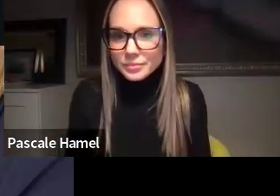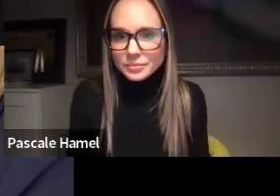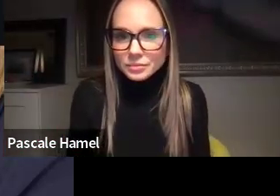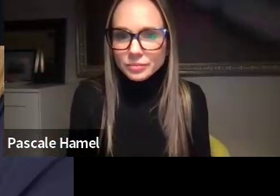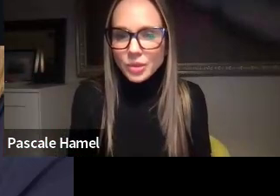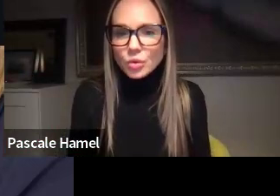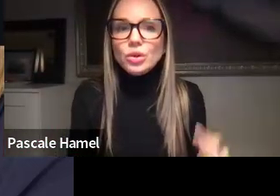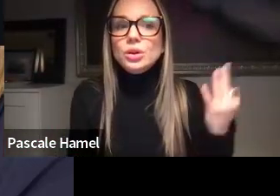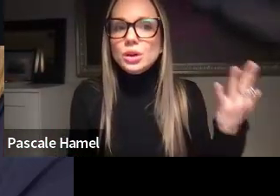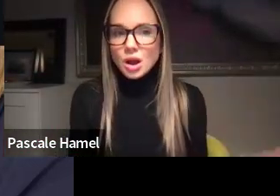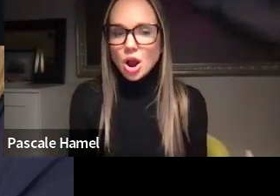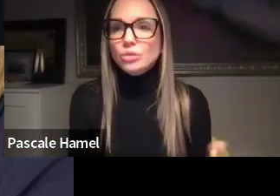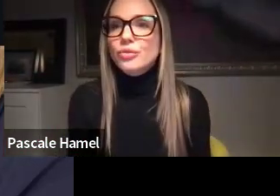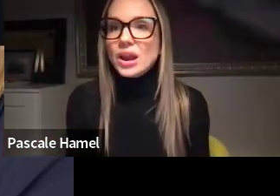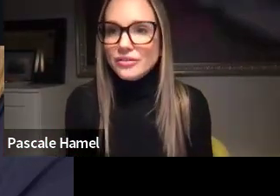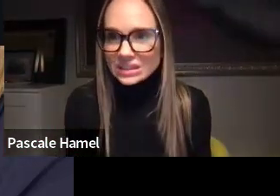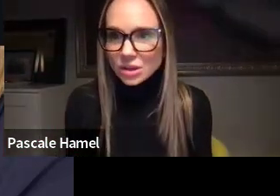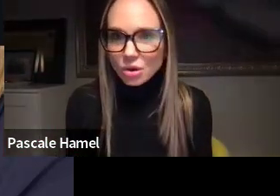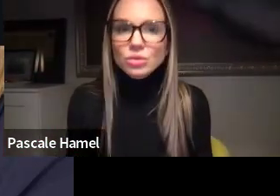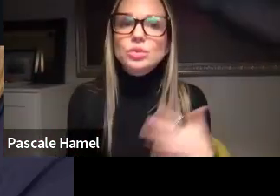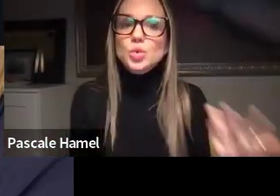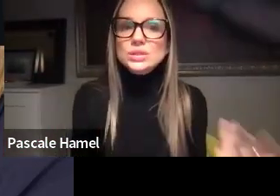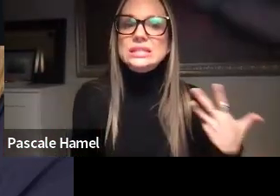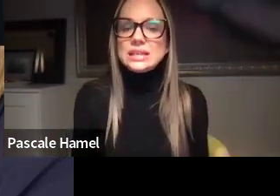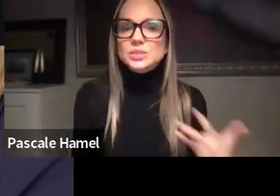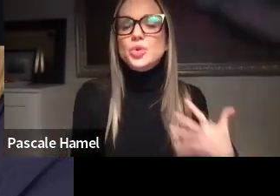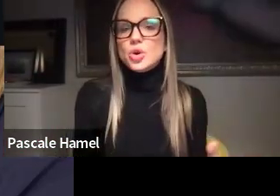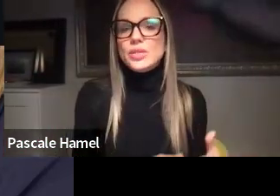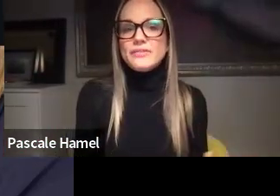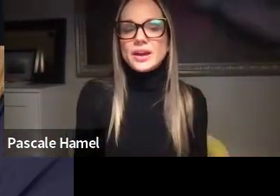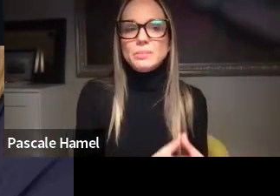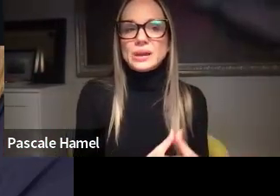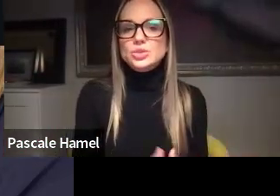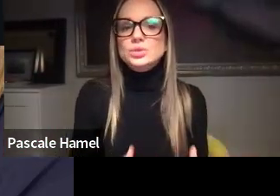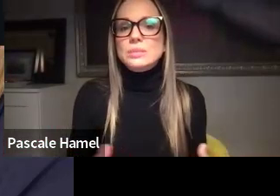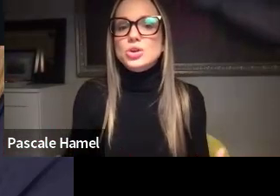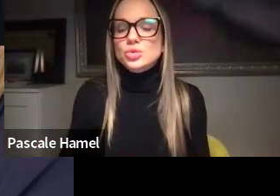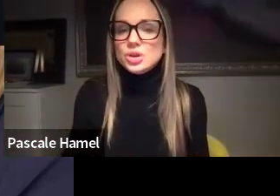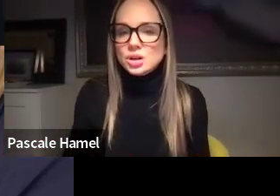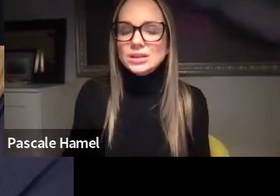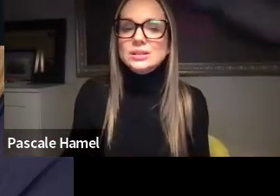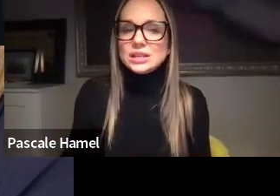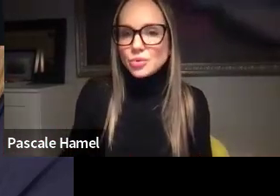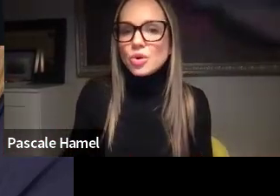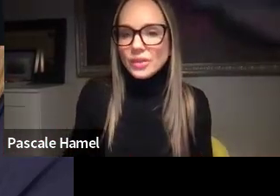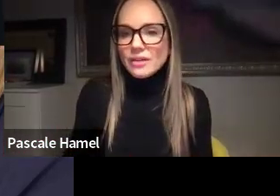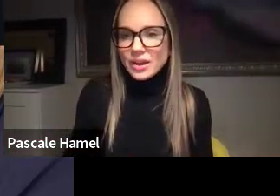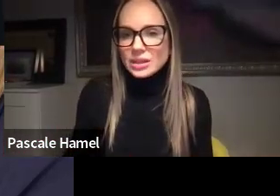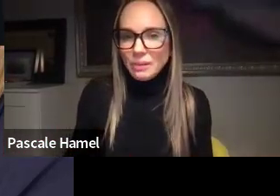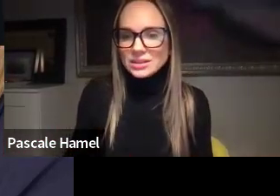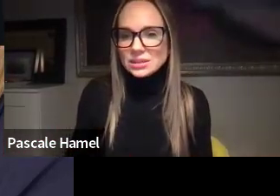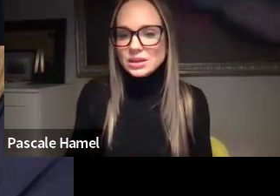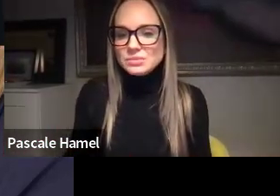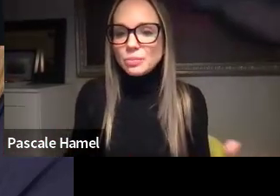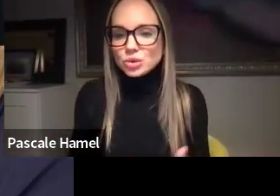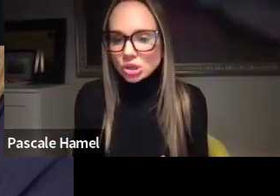OK? Donc, encore une fois, le veston, aussi, ça se peut qu'on ait à faire des pinces. Tous ces morceaux-là, ça se peut qu'on ait à